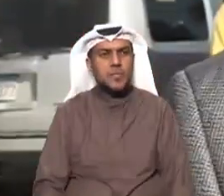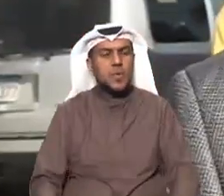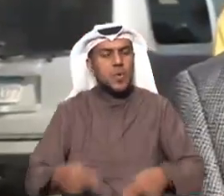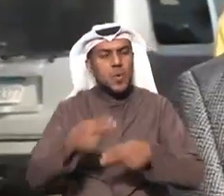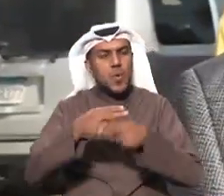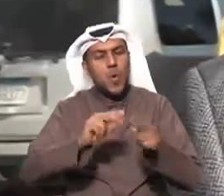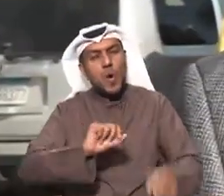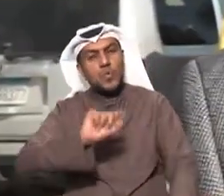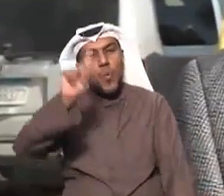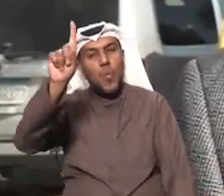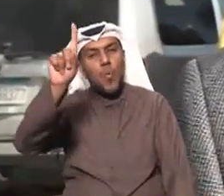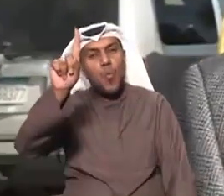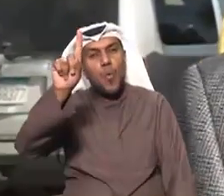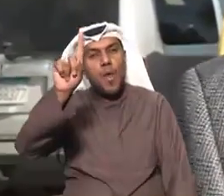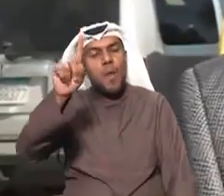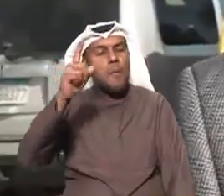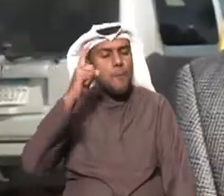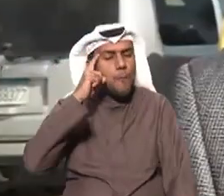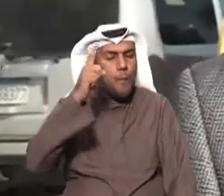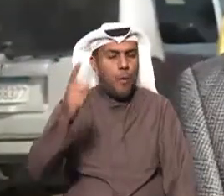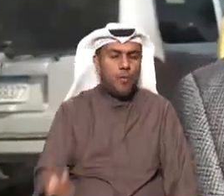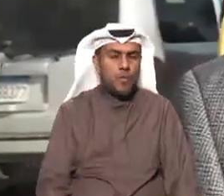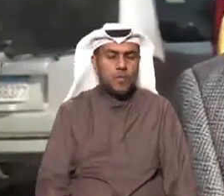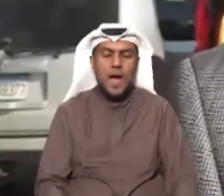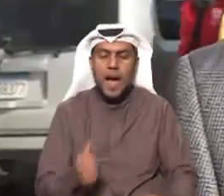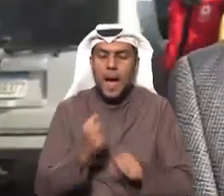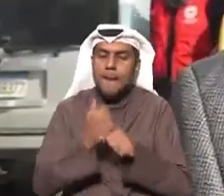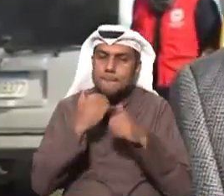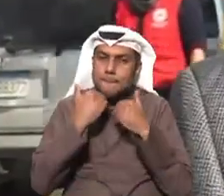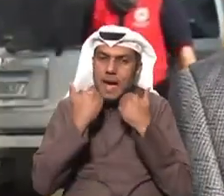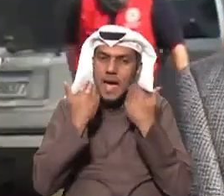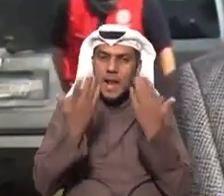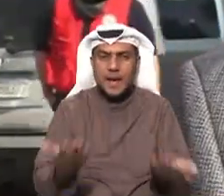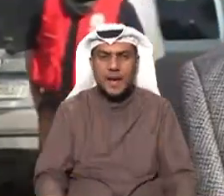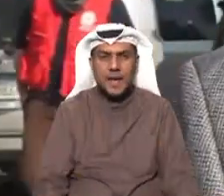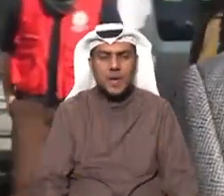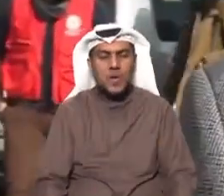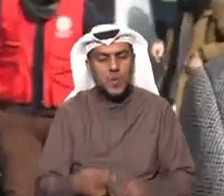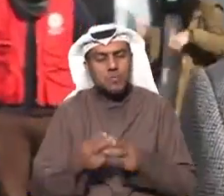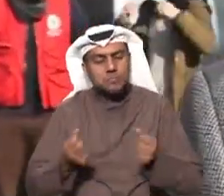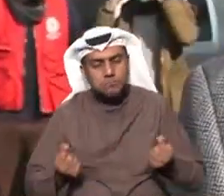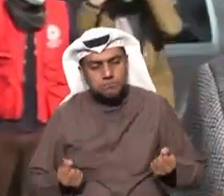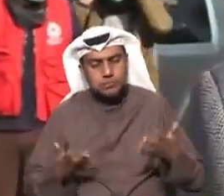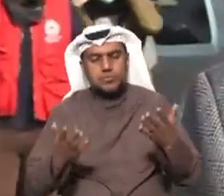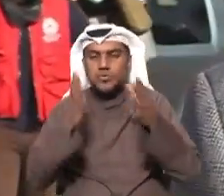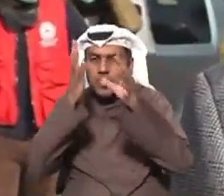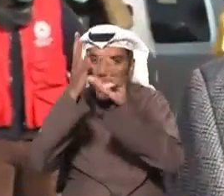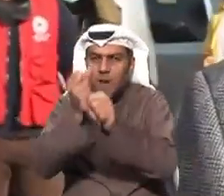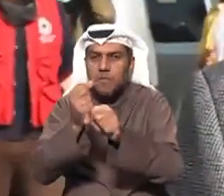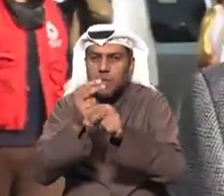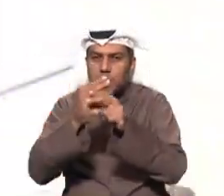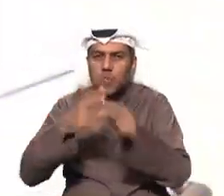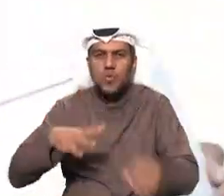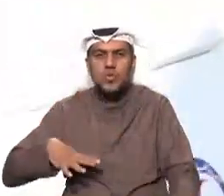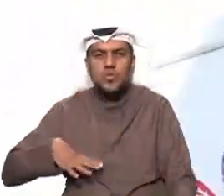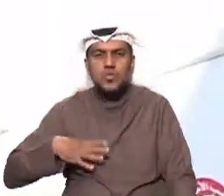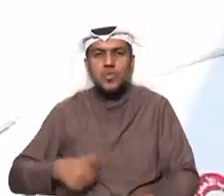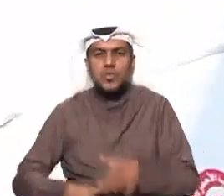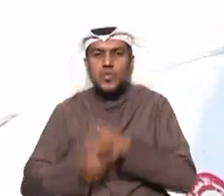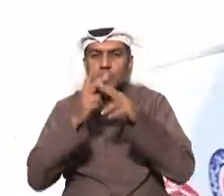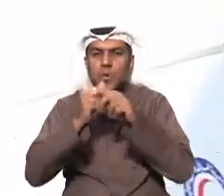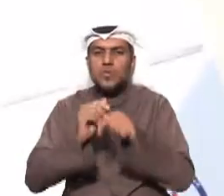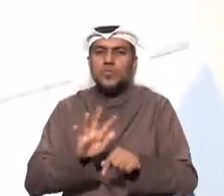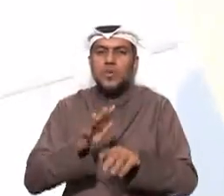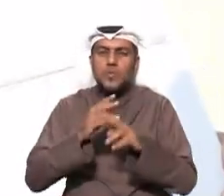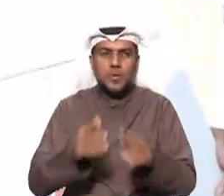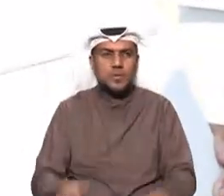للعمل الخيري، والكويت هي بلد المعطاء، ورب يحفظ الكويت وأمير الكويت وأهل الكويت. أرادنا كلها احترات، ما